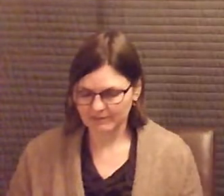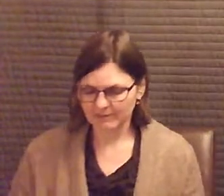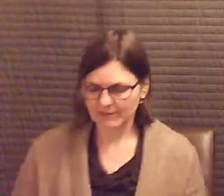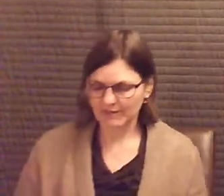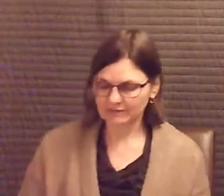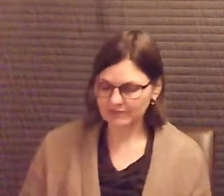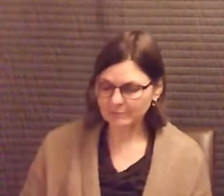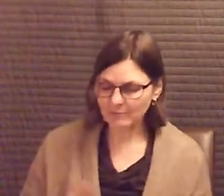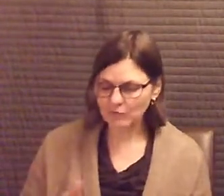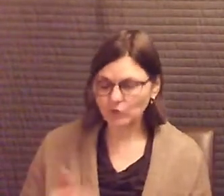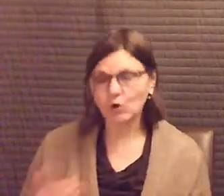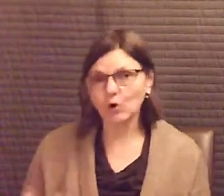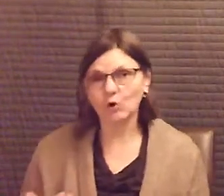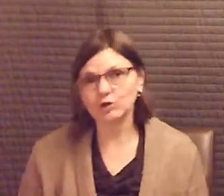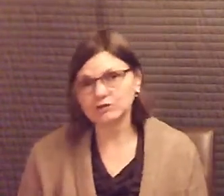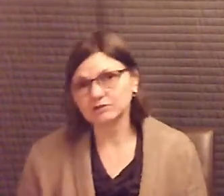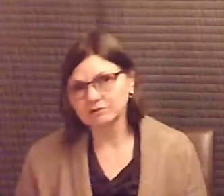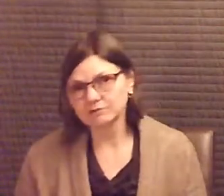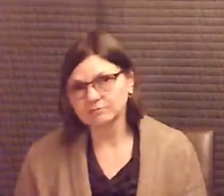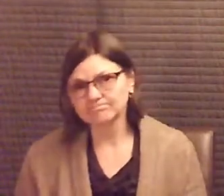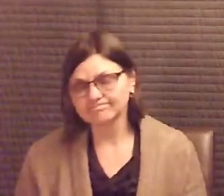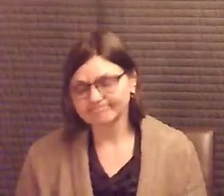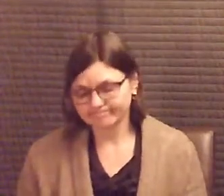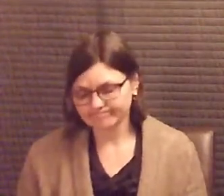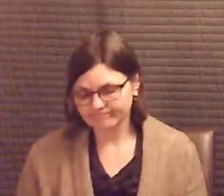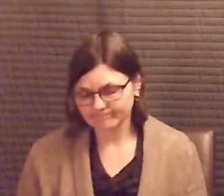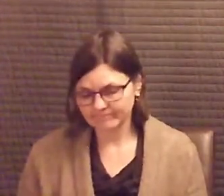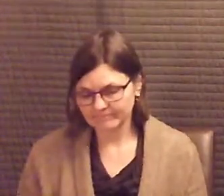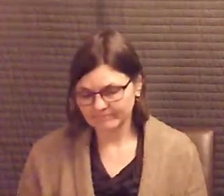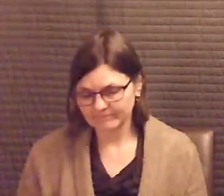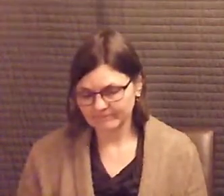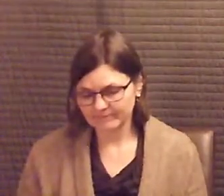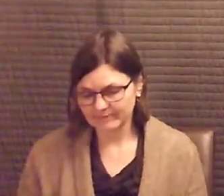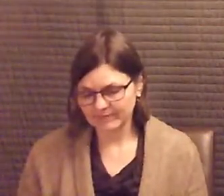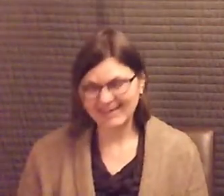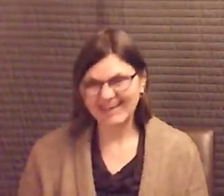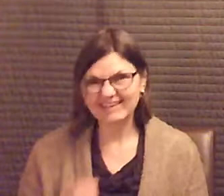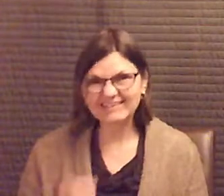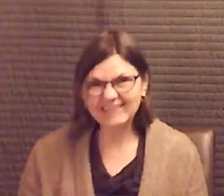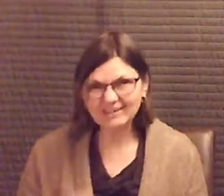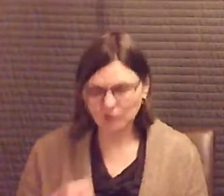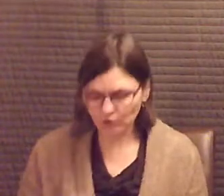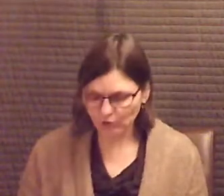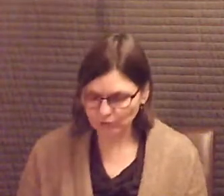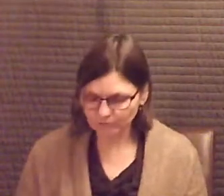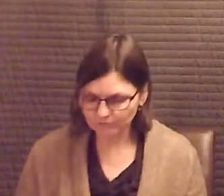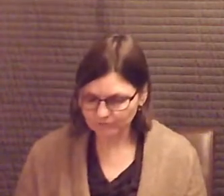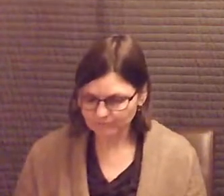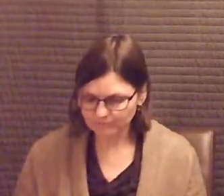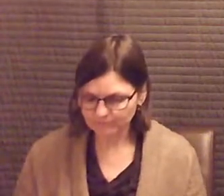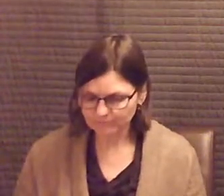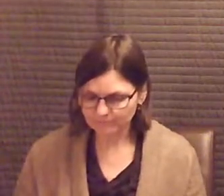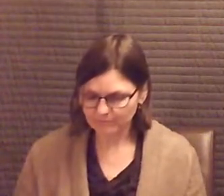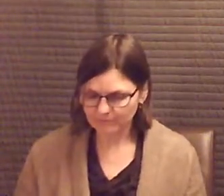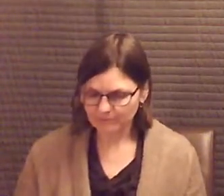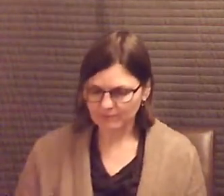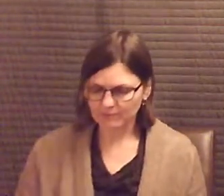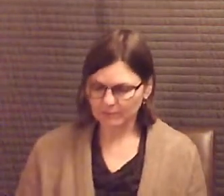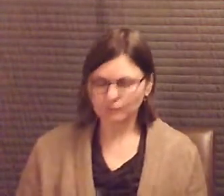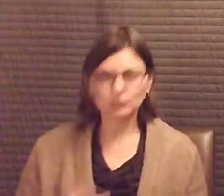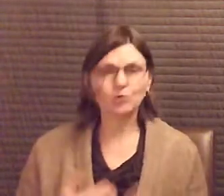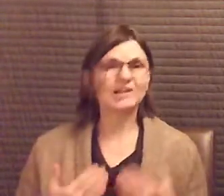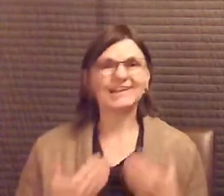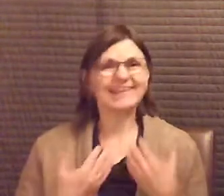waar zie mijn woorden hoort en daarna en niet gelooft hydrogen